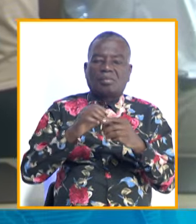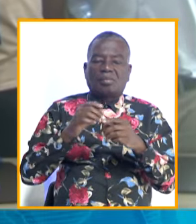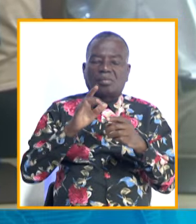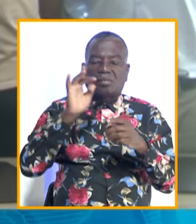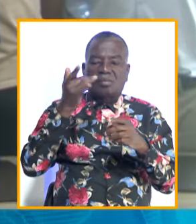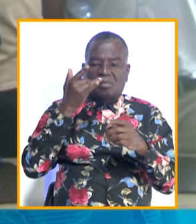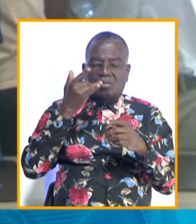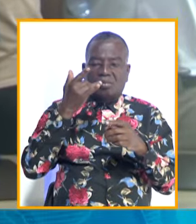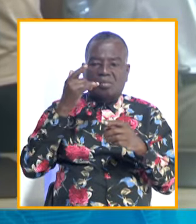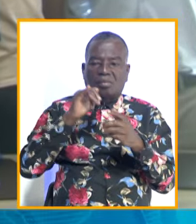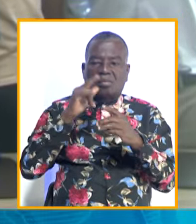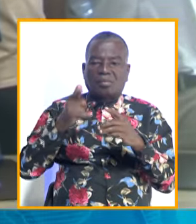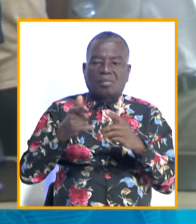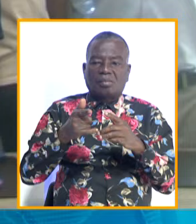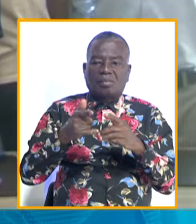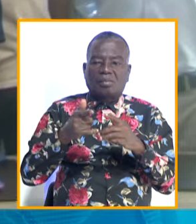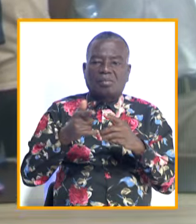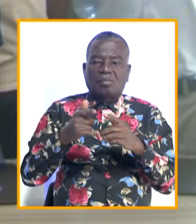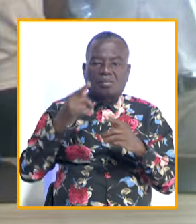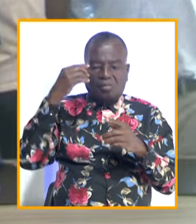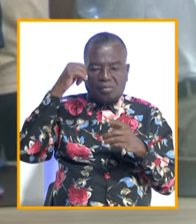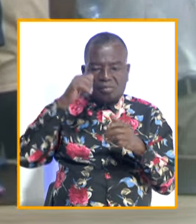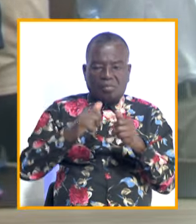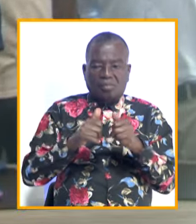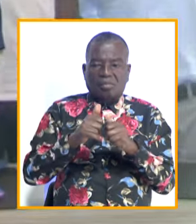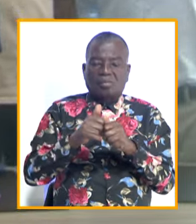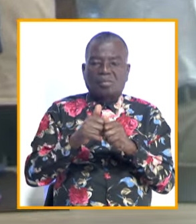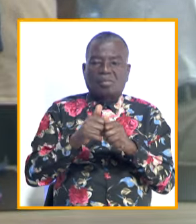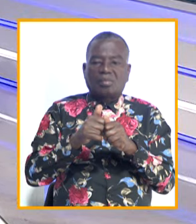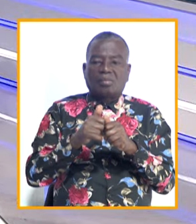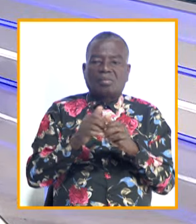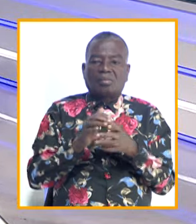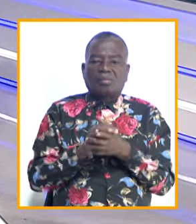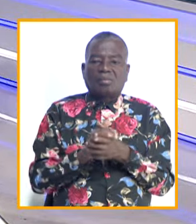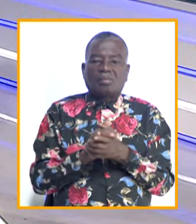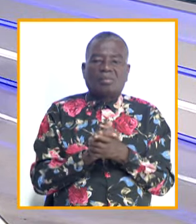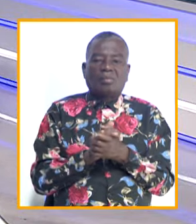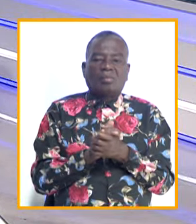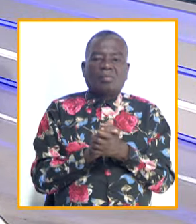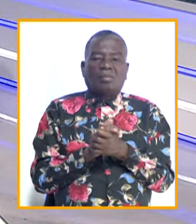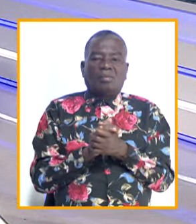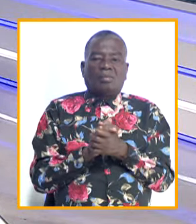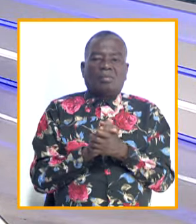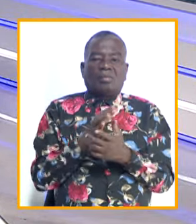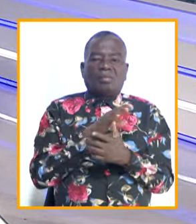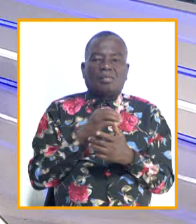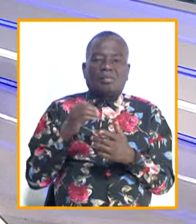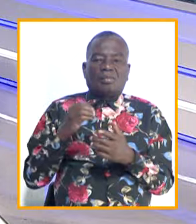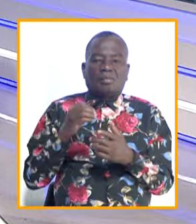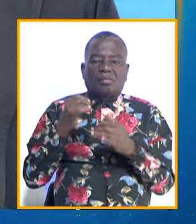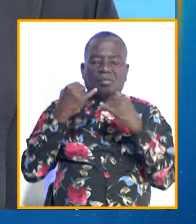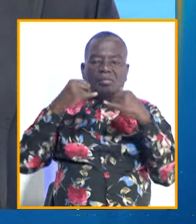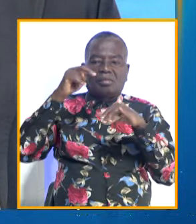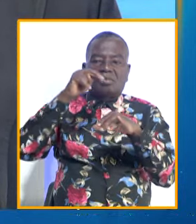dynamique, le Sporting Club des Gagnois croit dur comme fer à la montée en Ligue 1. Alors Jean-Sylvain Esso, est-ce qu'on peut revenir sur cette